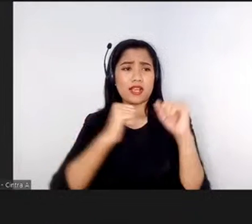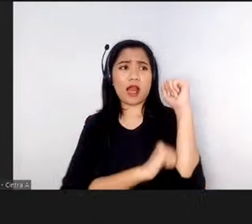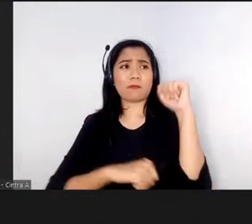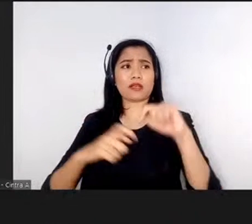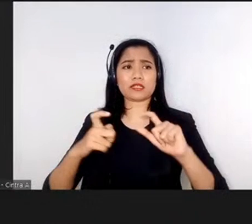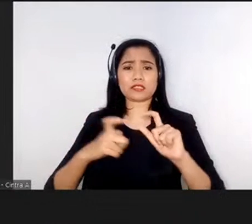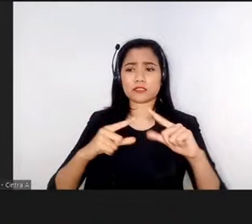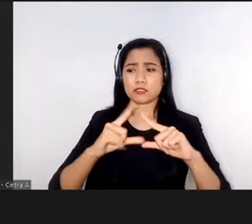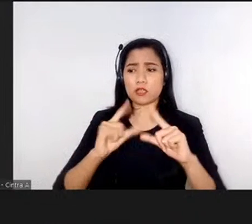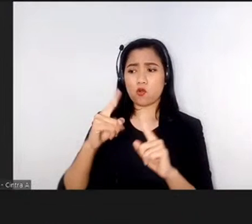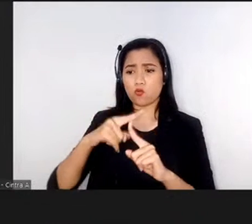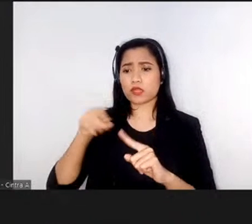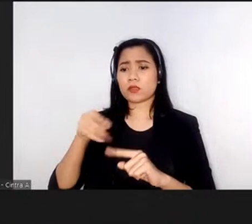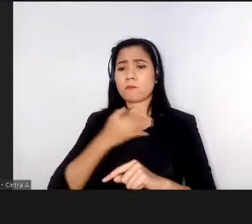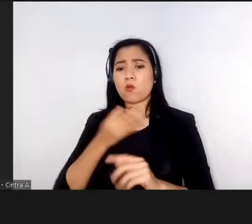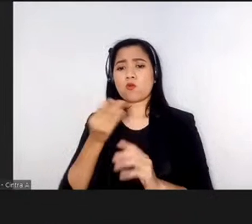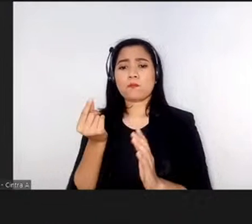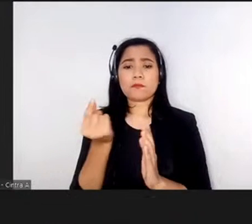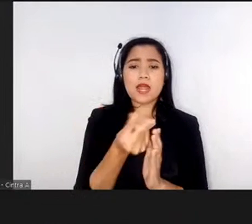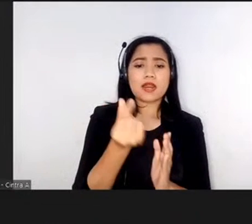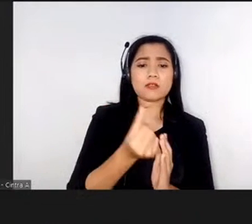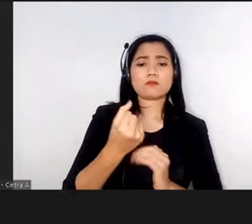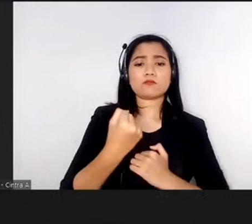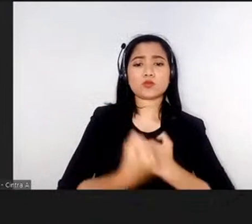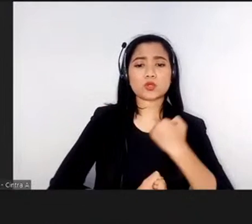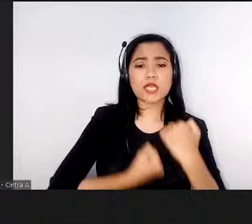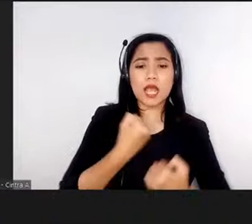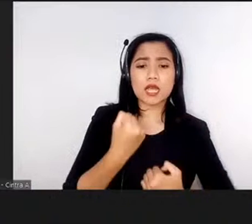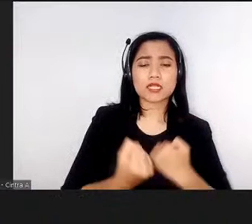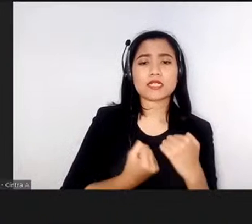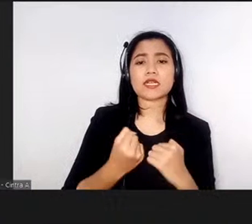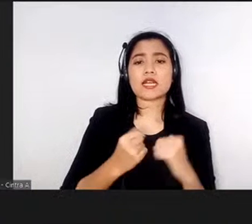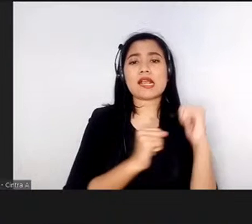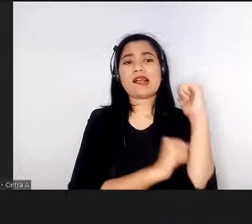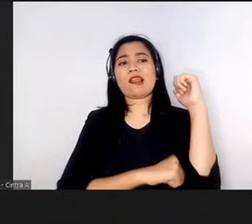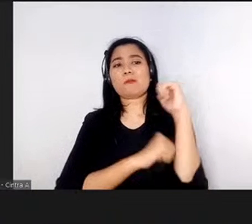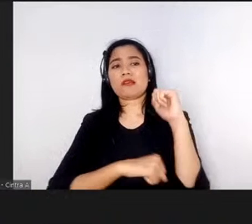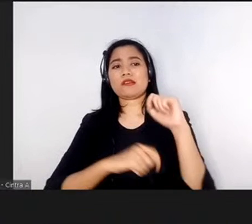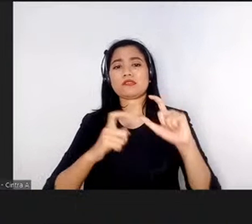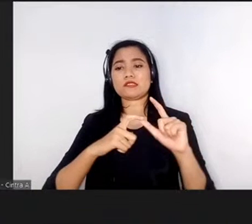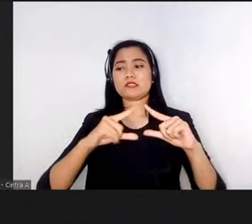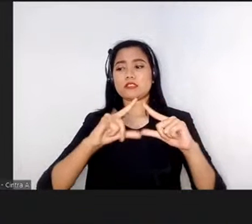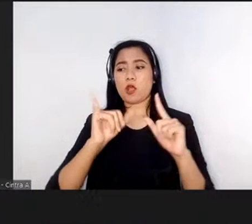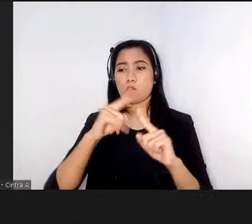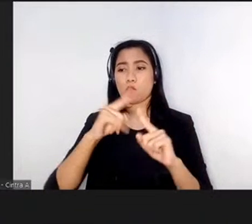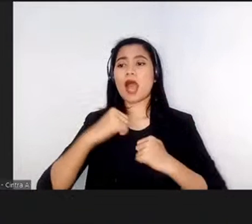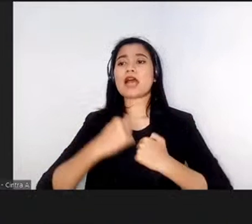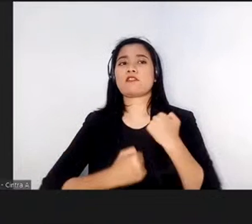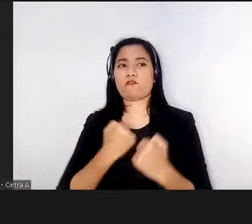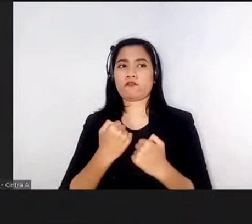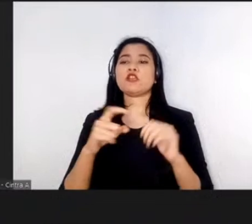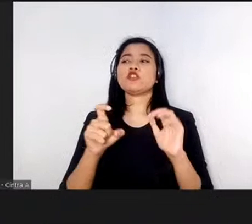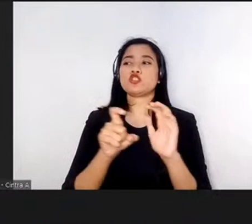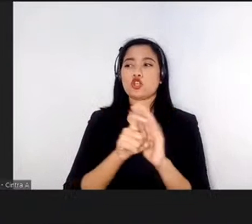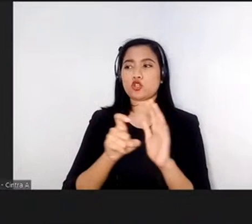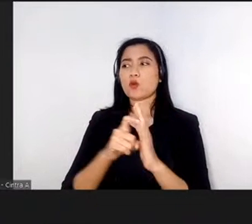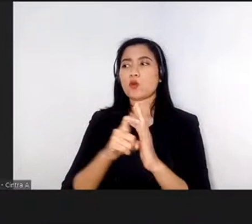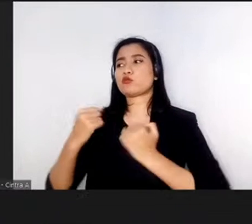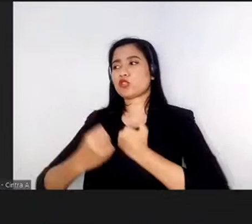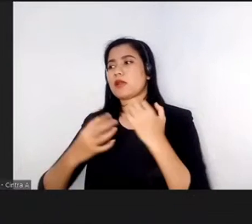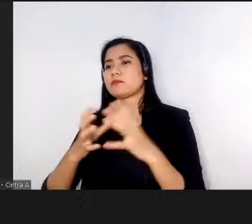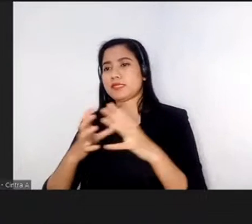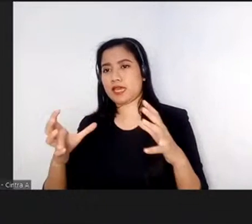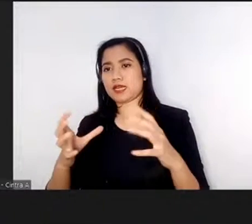mendanai eh perusahaan kelapa safit yang eh aktif misalnya retiler besar dan sebagainya jadi